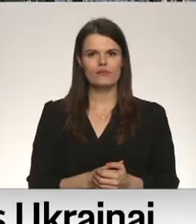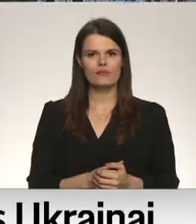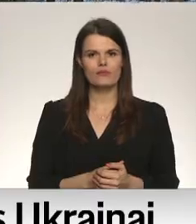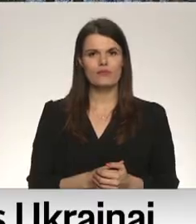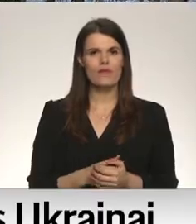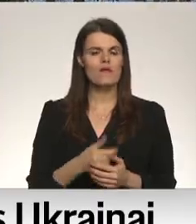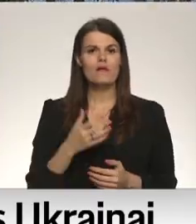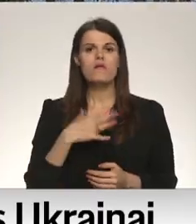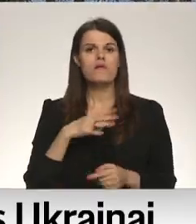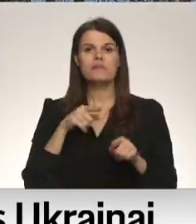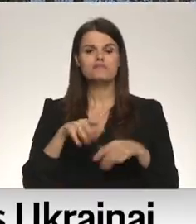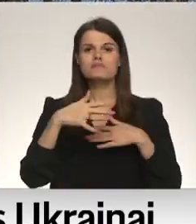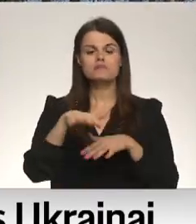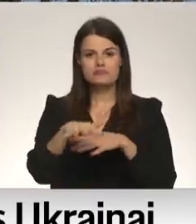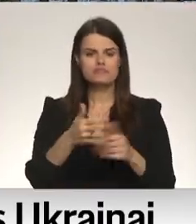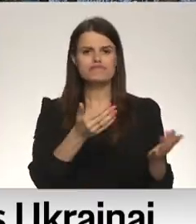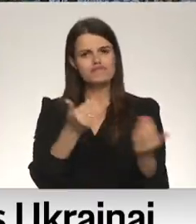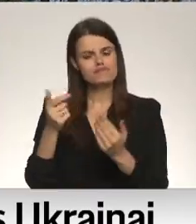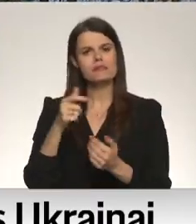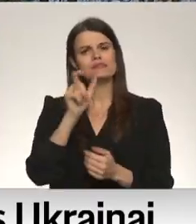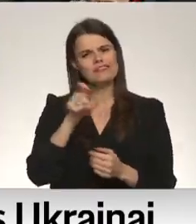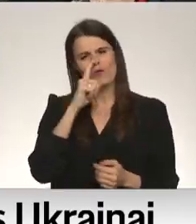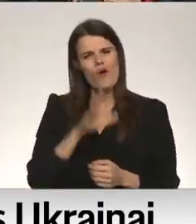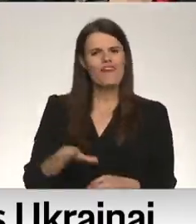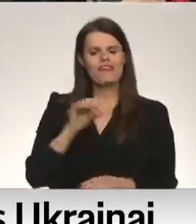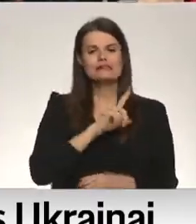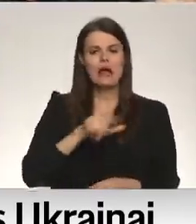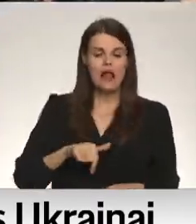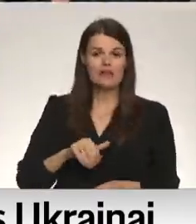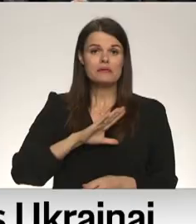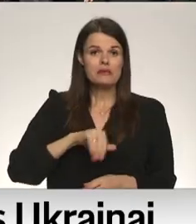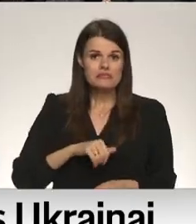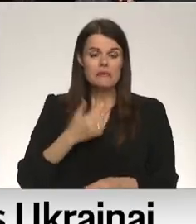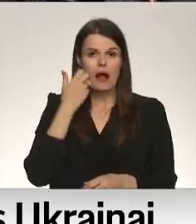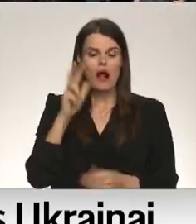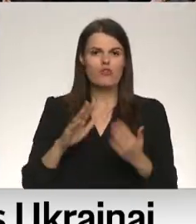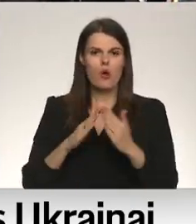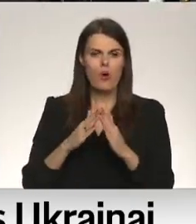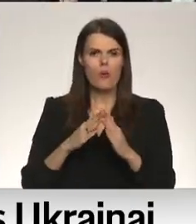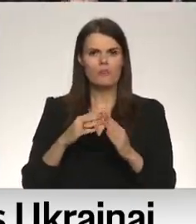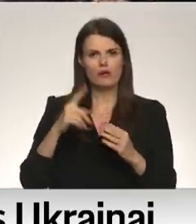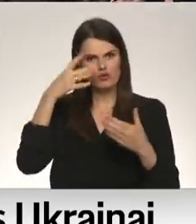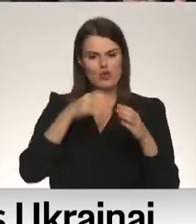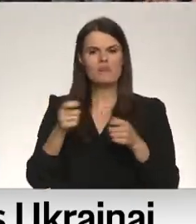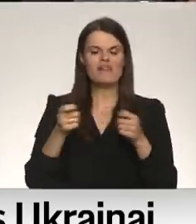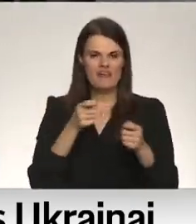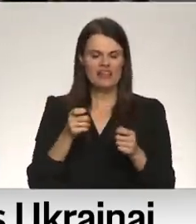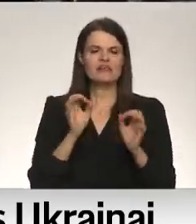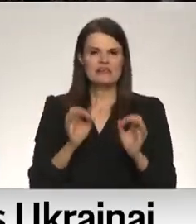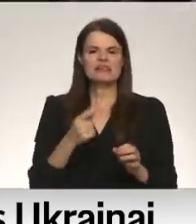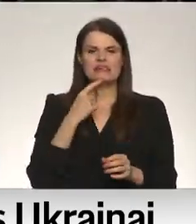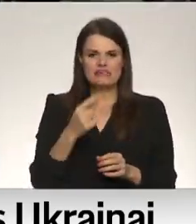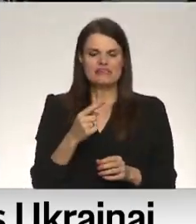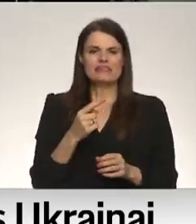Iemesls šādam gājienam aicinot ierasties Daugavpilī cilvēks no visas Latvijas radās pēc tam, kad Daugavpils domes vadība negribīgi atzina Krievijas